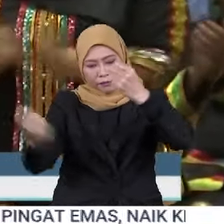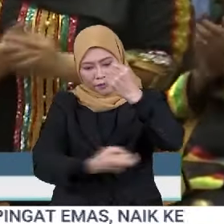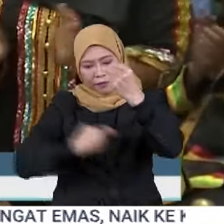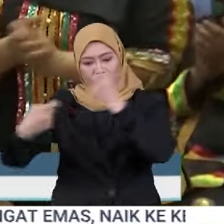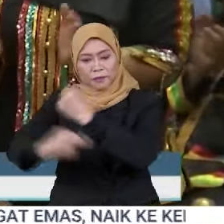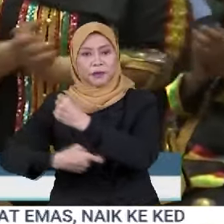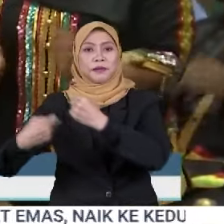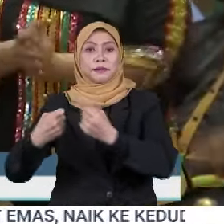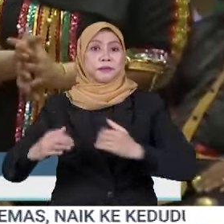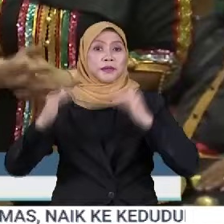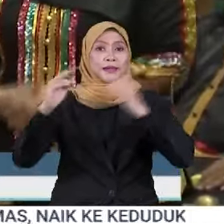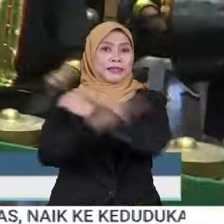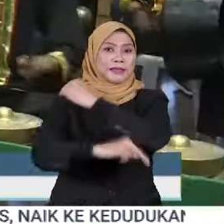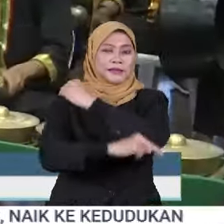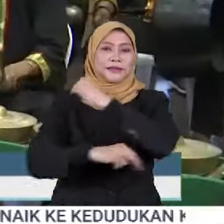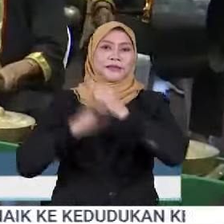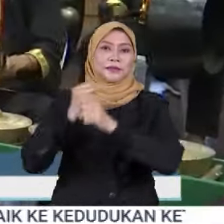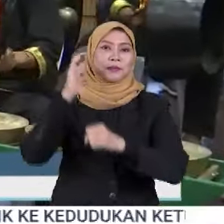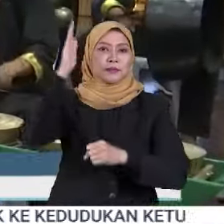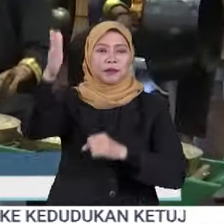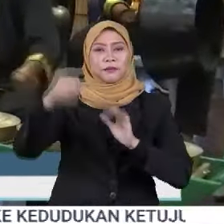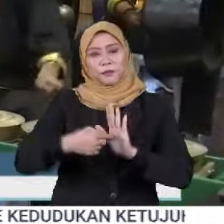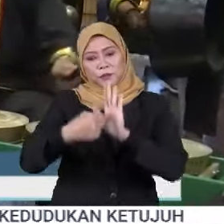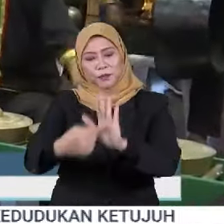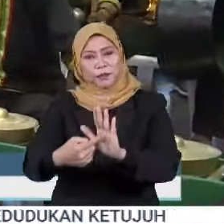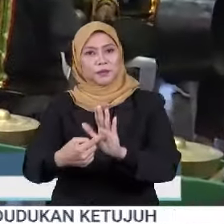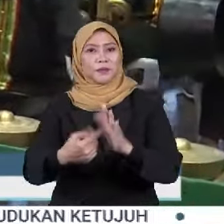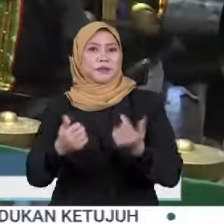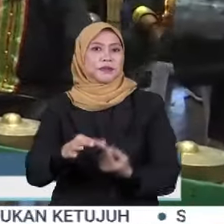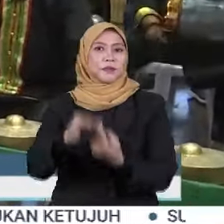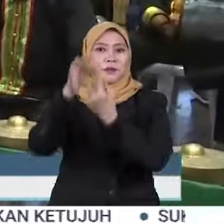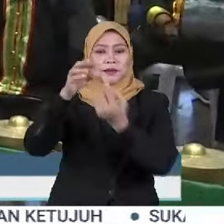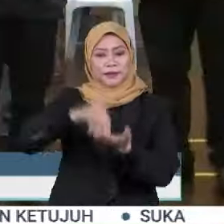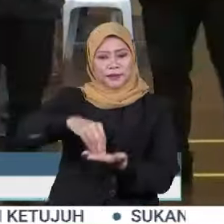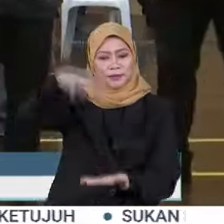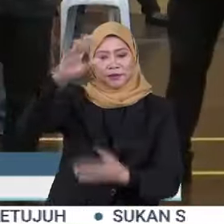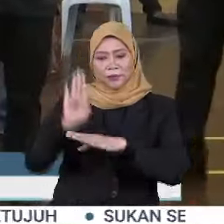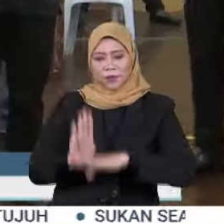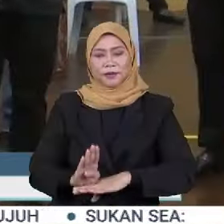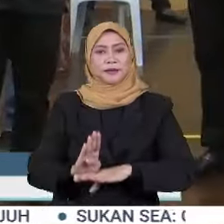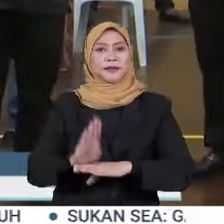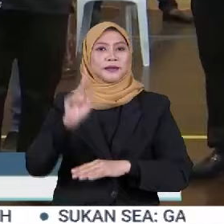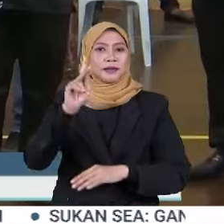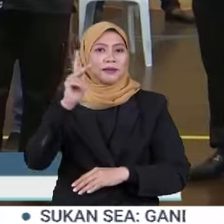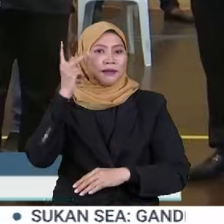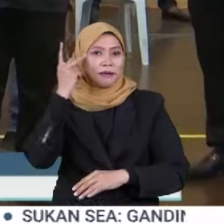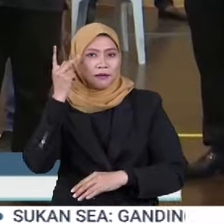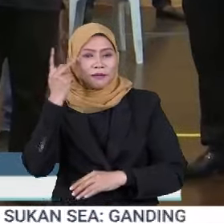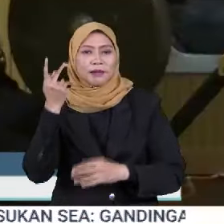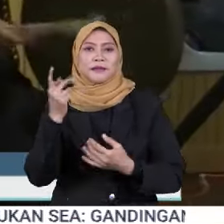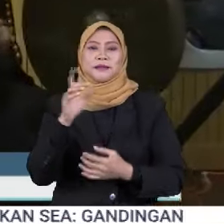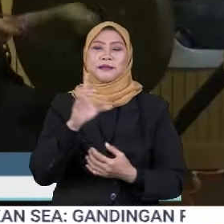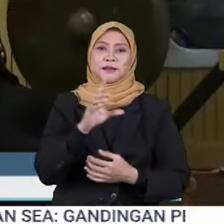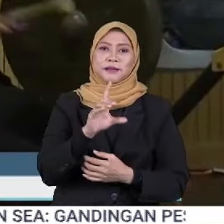Negeri tahun depan bagi tengahkan lagi keunikan dan kekayaan budaya sampai etnik kadazan Dusun mulut dan rumus